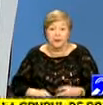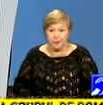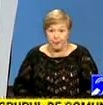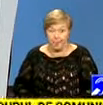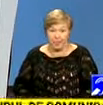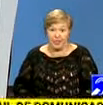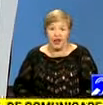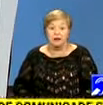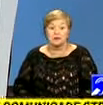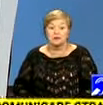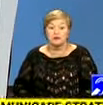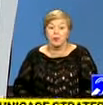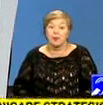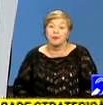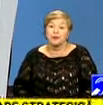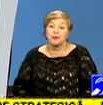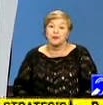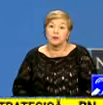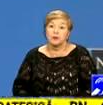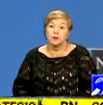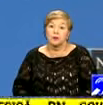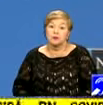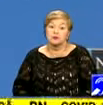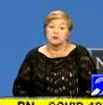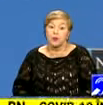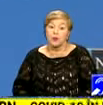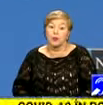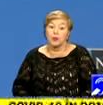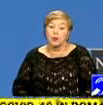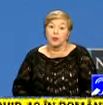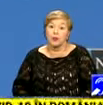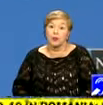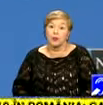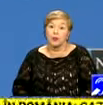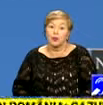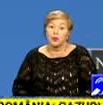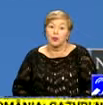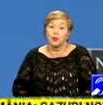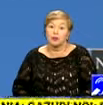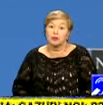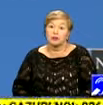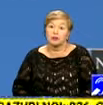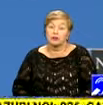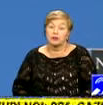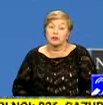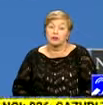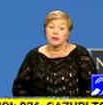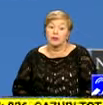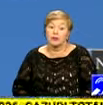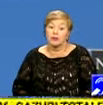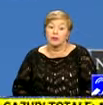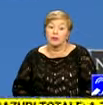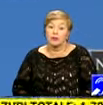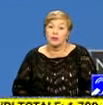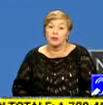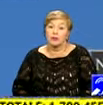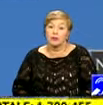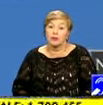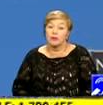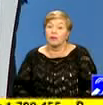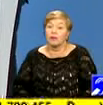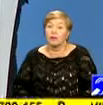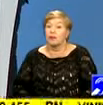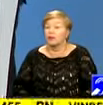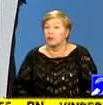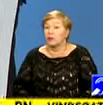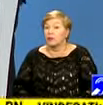You have served as defense minister, you have served as the chief of Romanian armed forces, șef